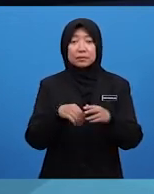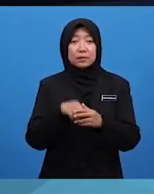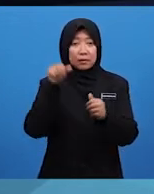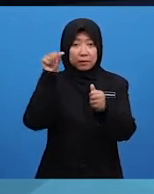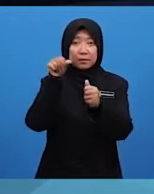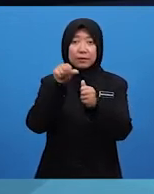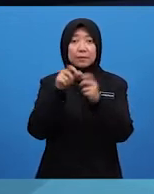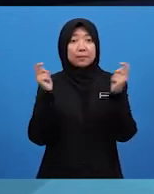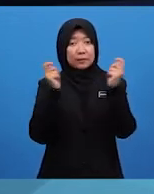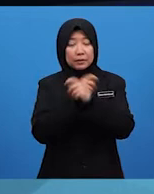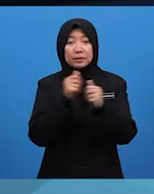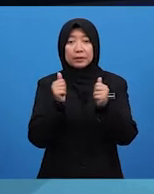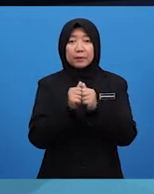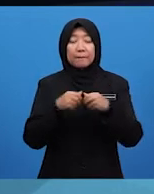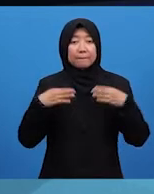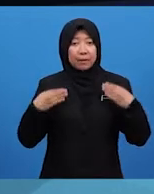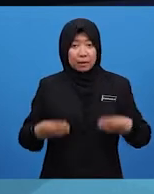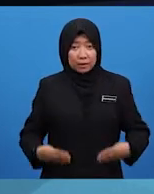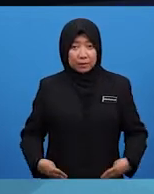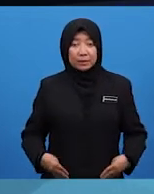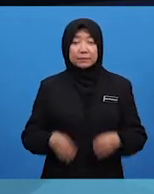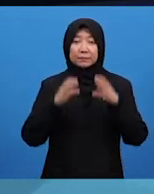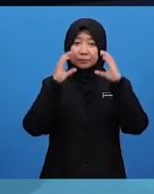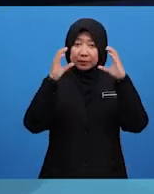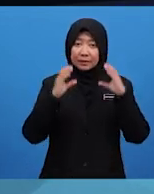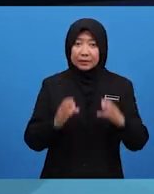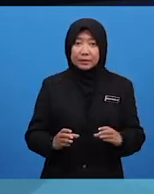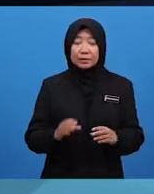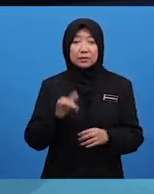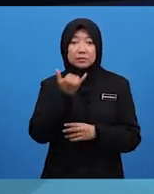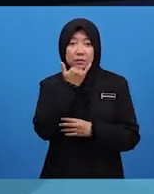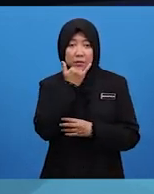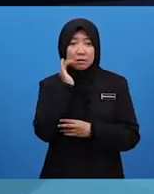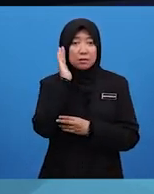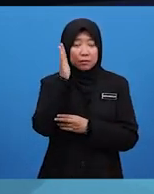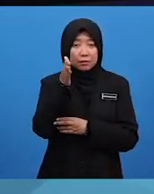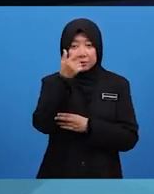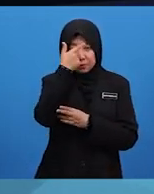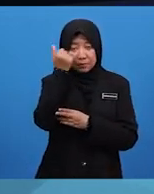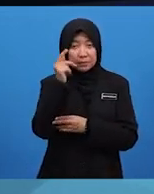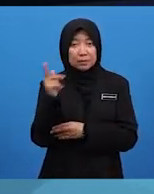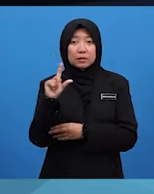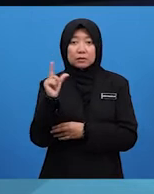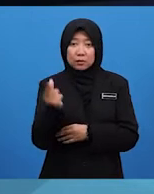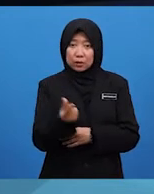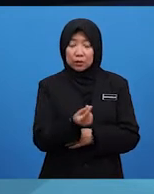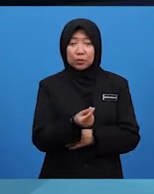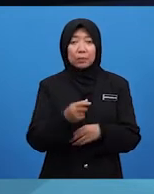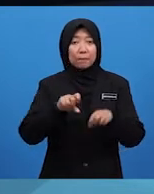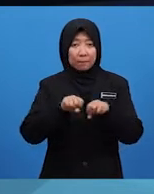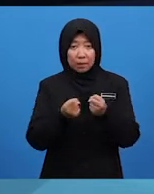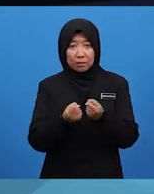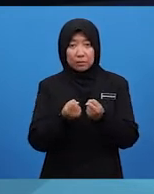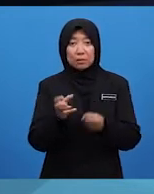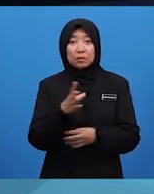dengan badan. Kaedah pemusingan pemegang yang salah akan mengakibatkan jarum mesin